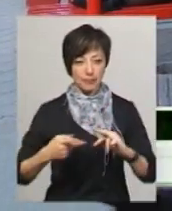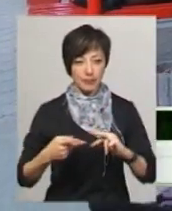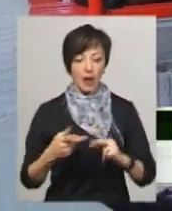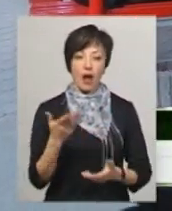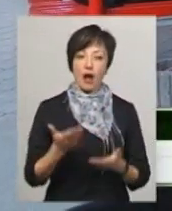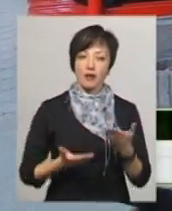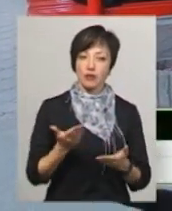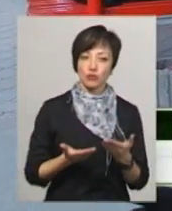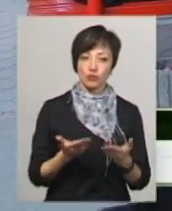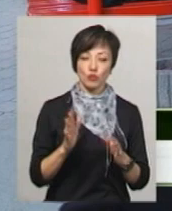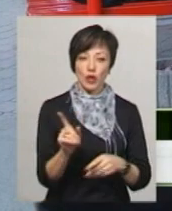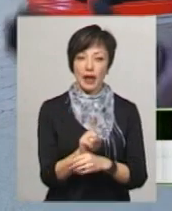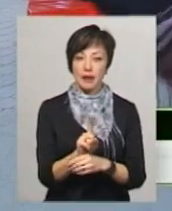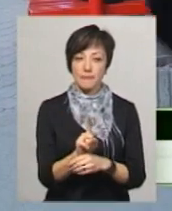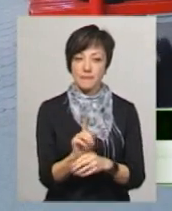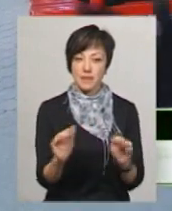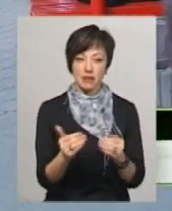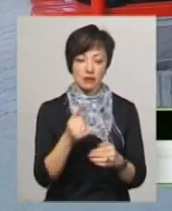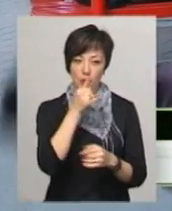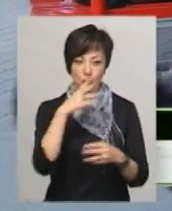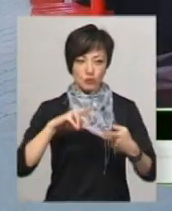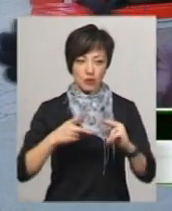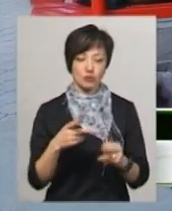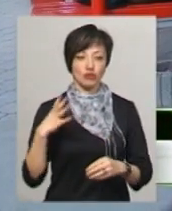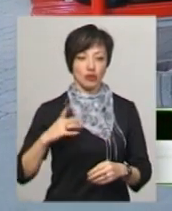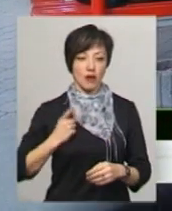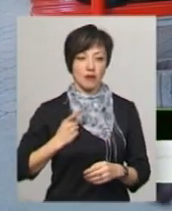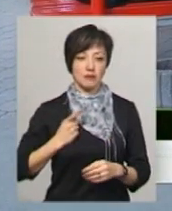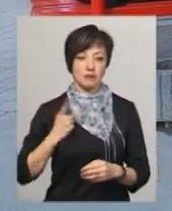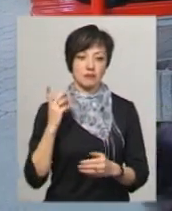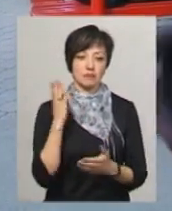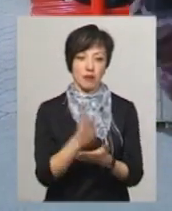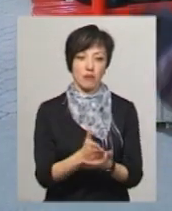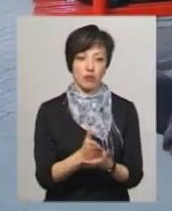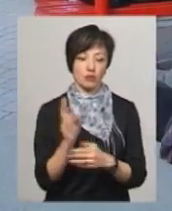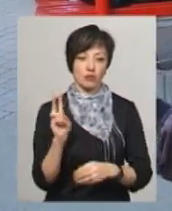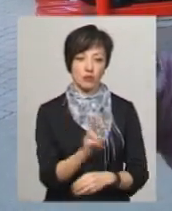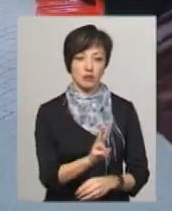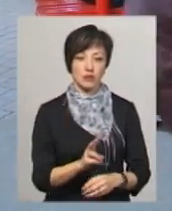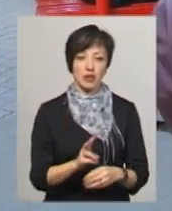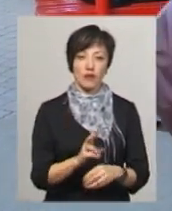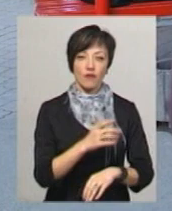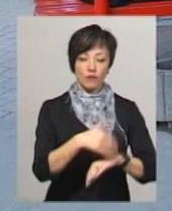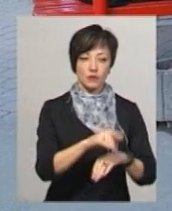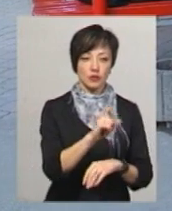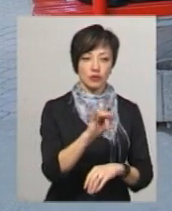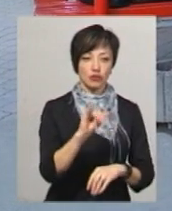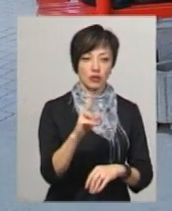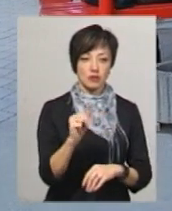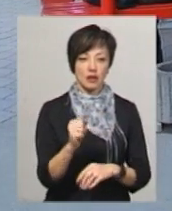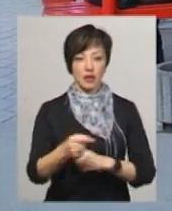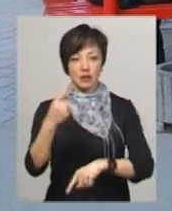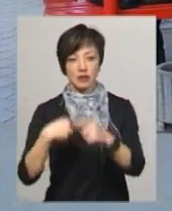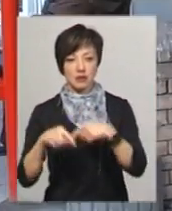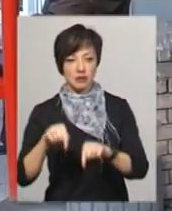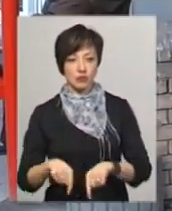як вже буде ліміт, то вже не буду пересідати, буду чекати вже до те саме, то я їду на Заречанську і